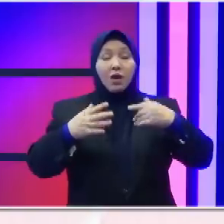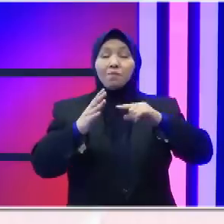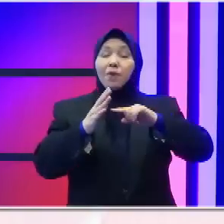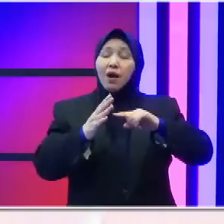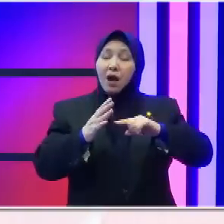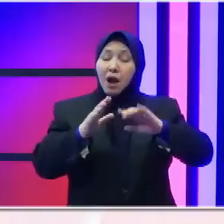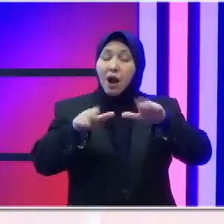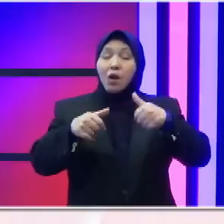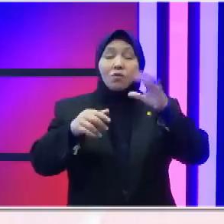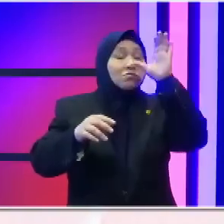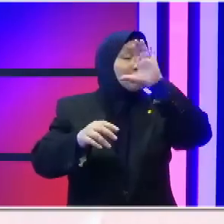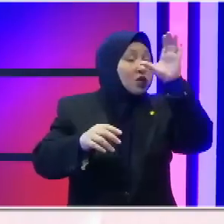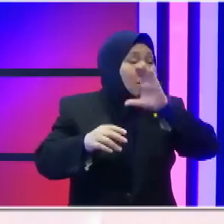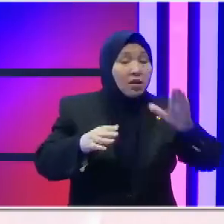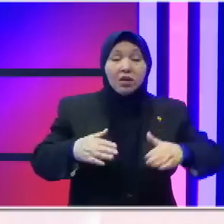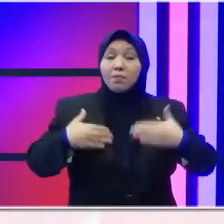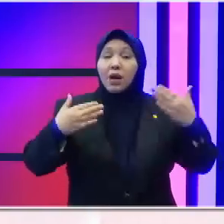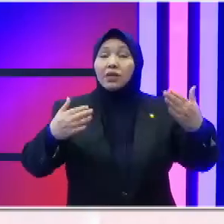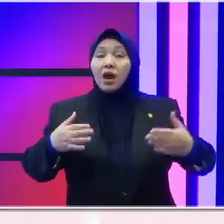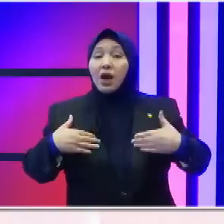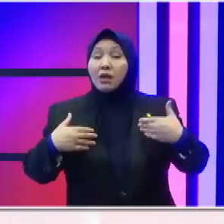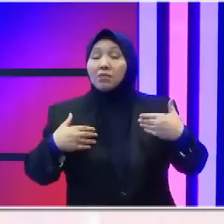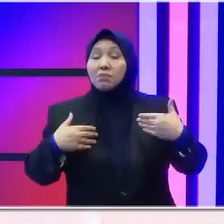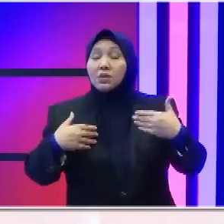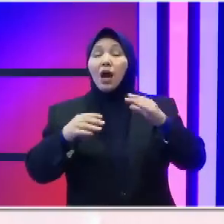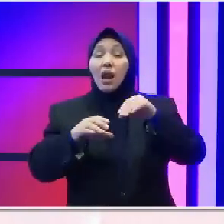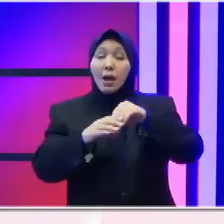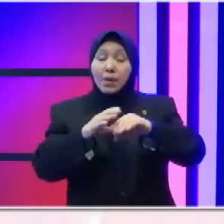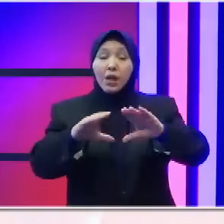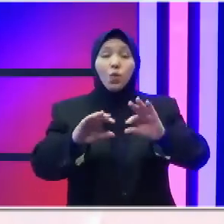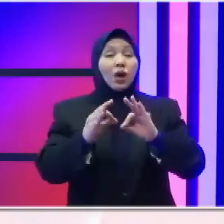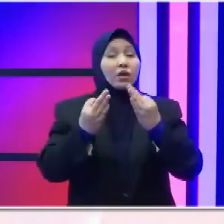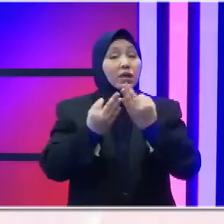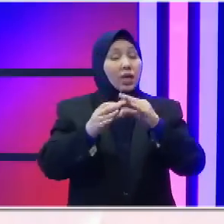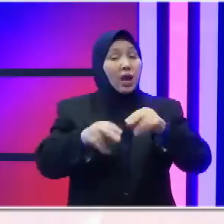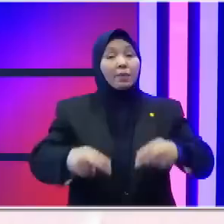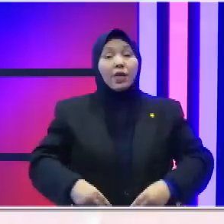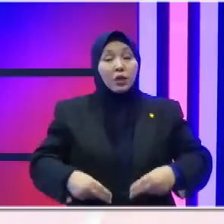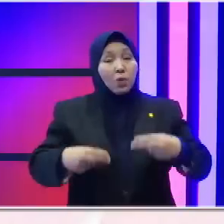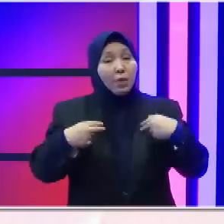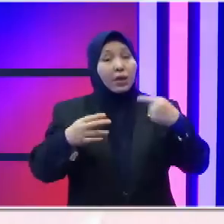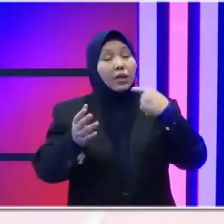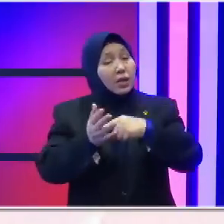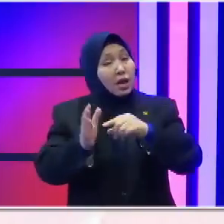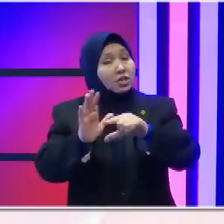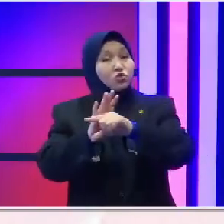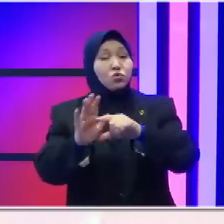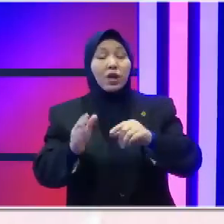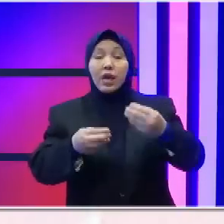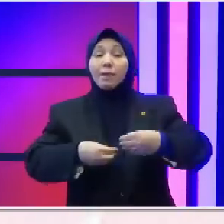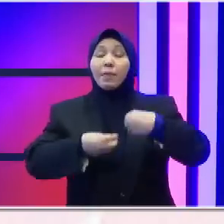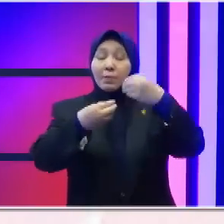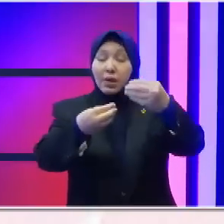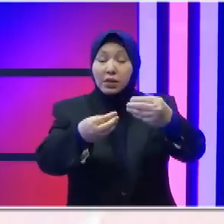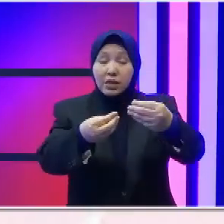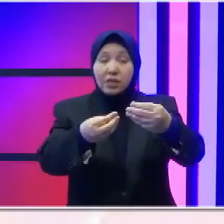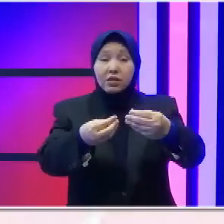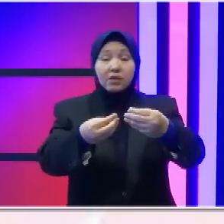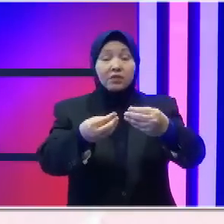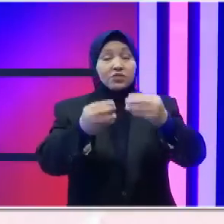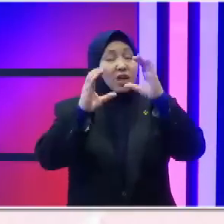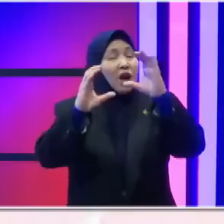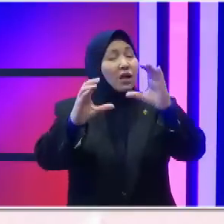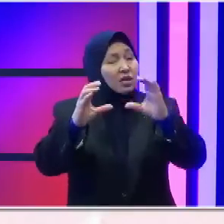kebahagiaan, tuan-tuan mencari kebahagiaan dalam keluarga, dalam kehidupan, inilah surah yang memberi formulanya.